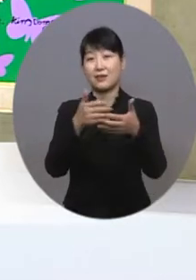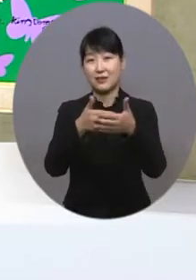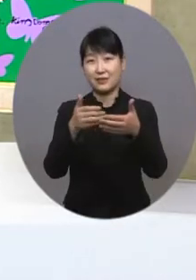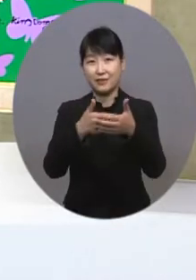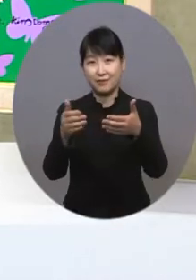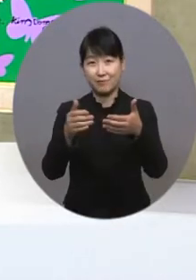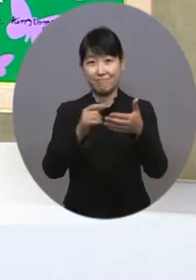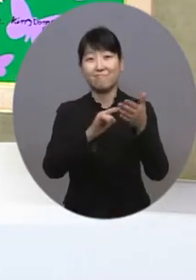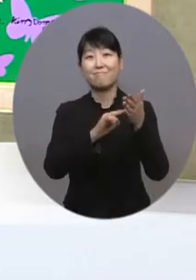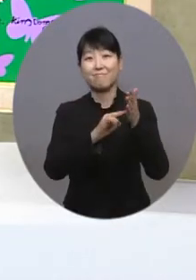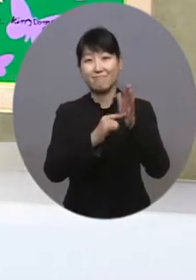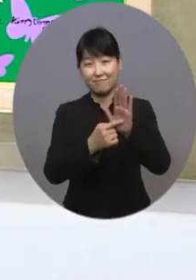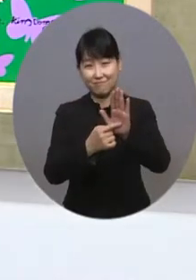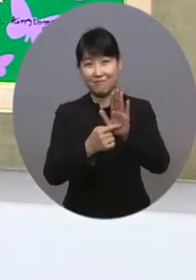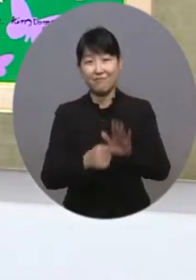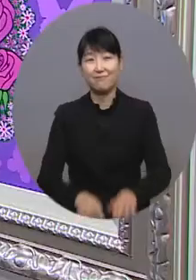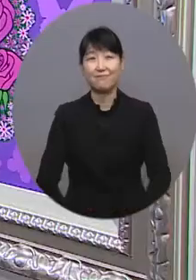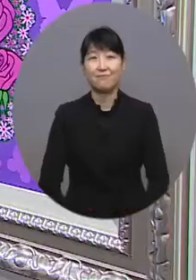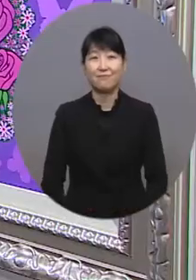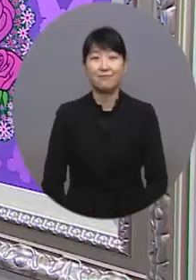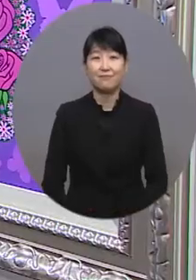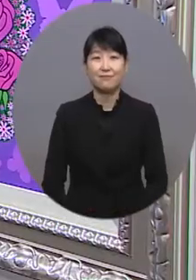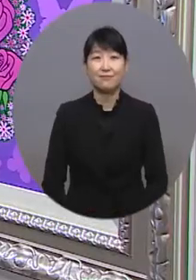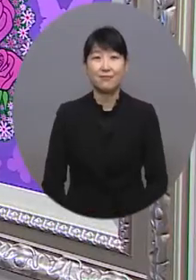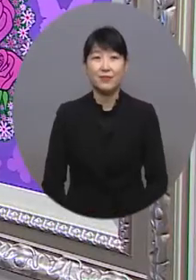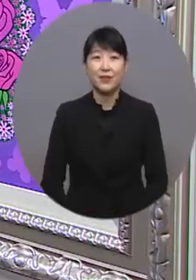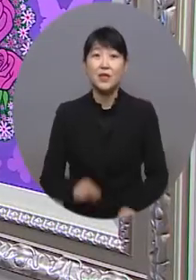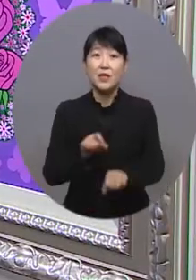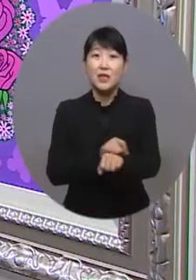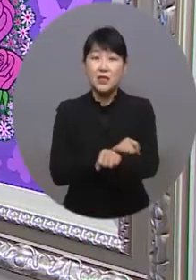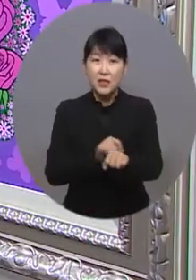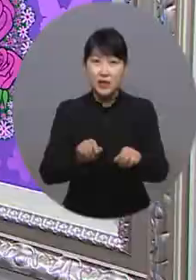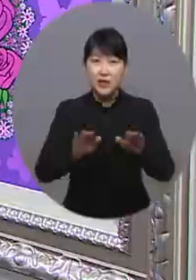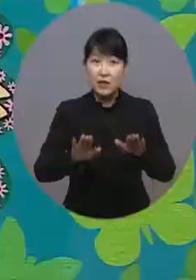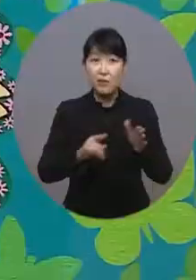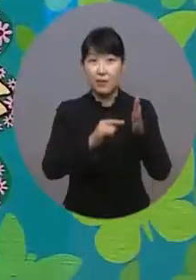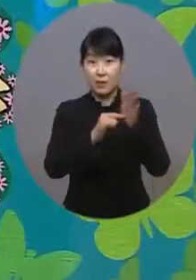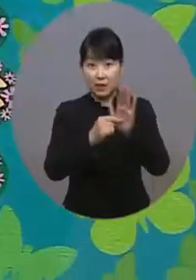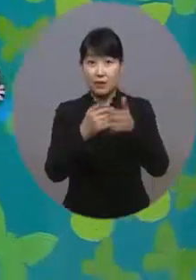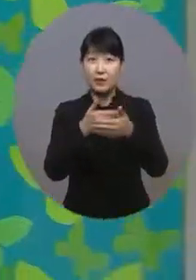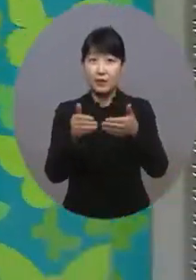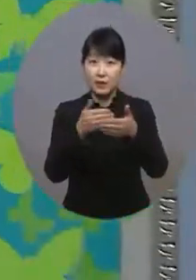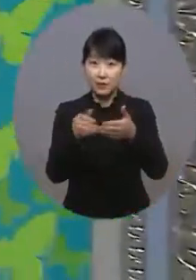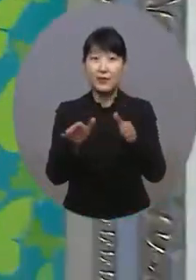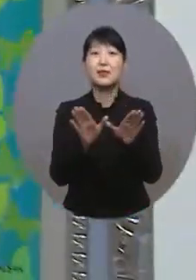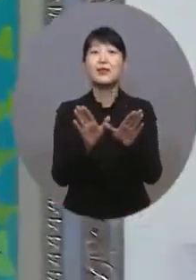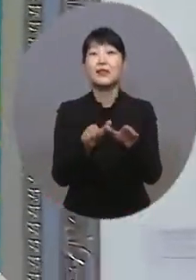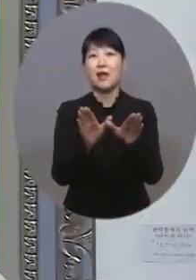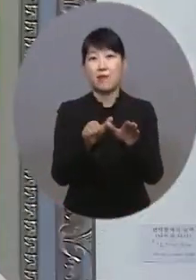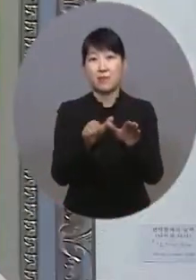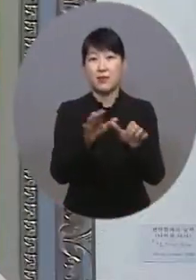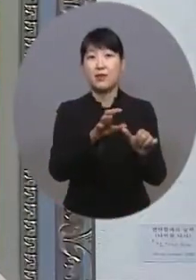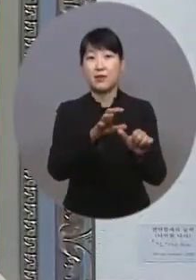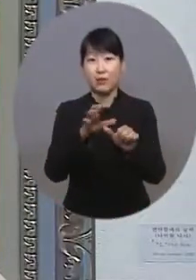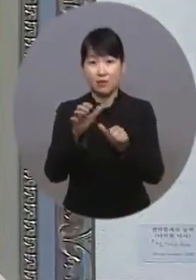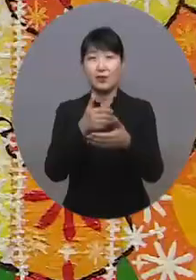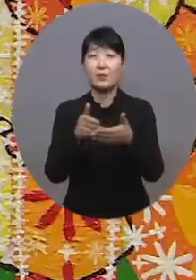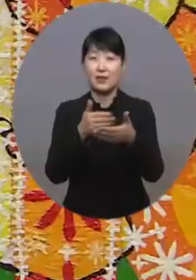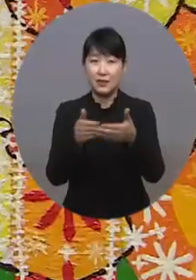캔버스에 나타낸 거거든요. 특히 이번 전시에서 선보인 작품들은 나비를 모티브로 사용한 것이